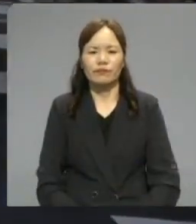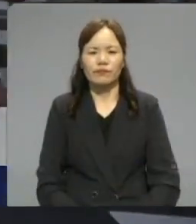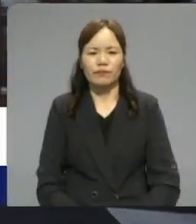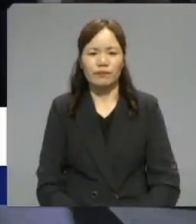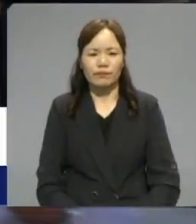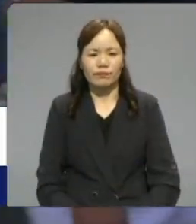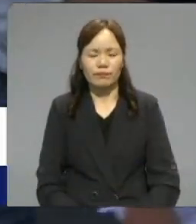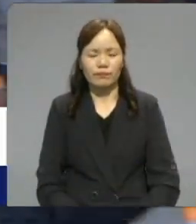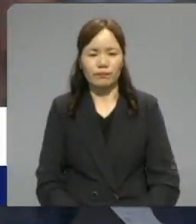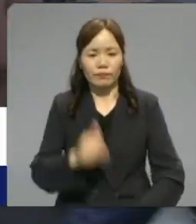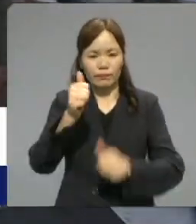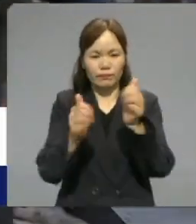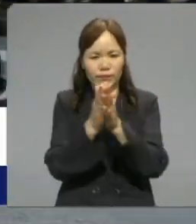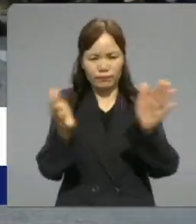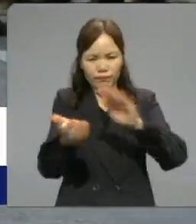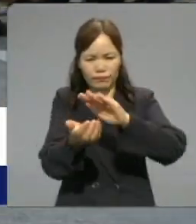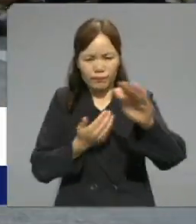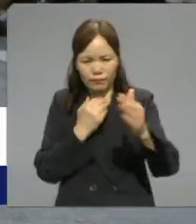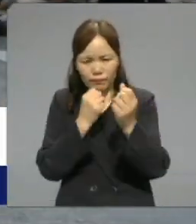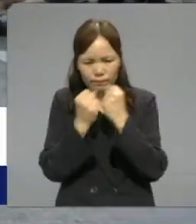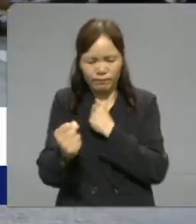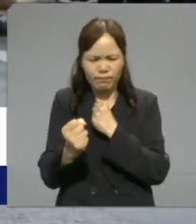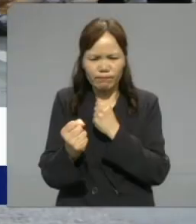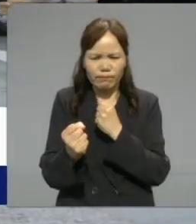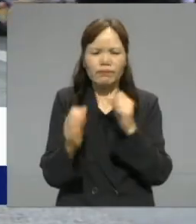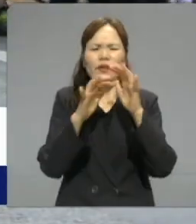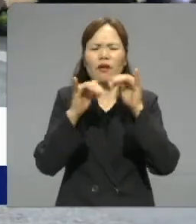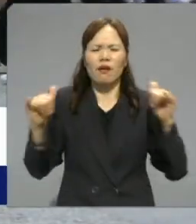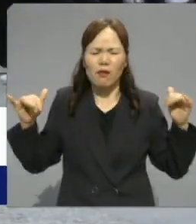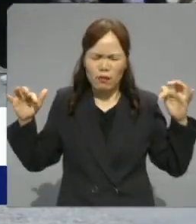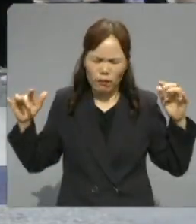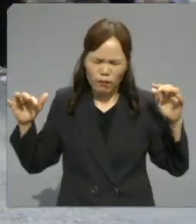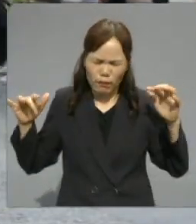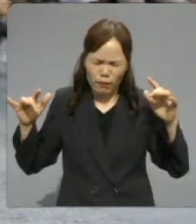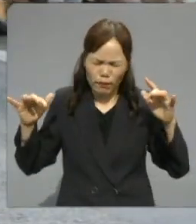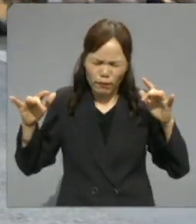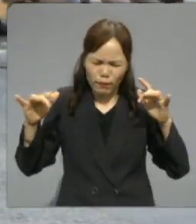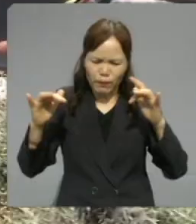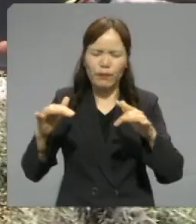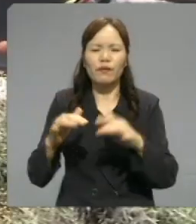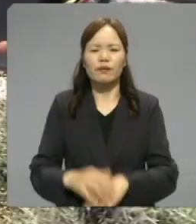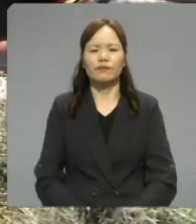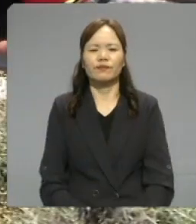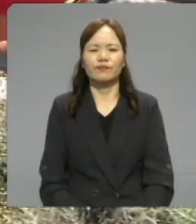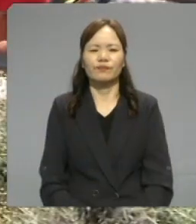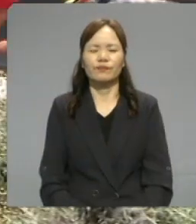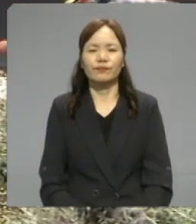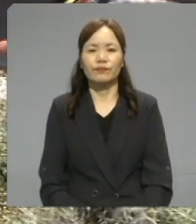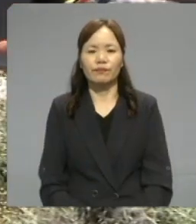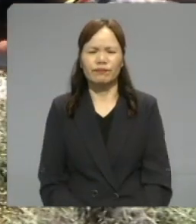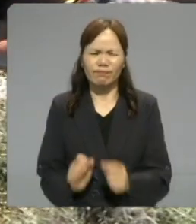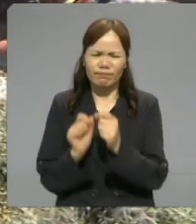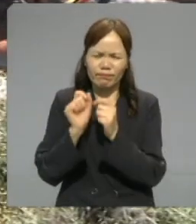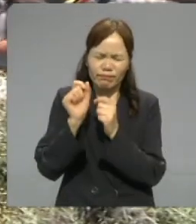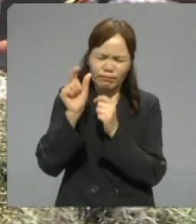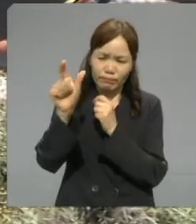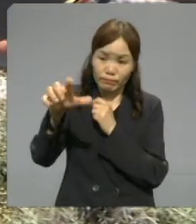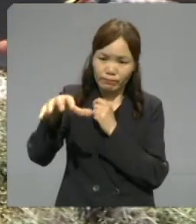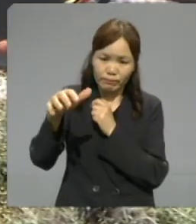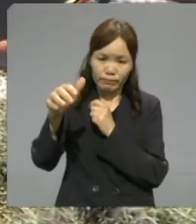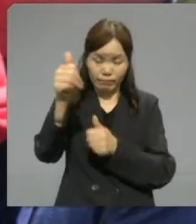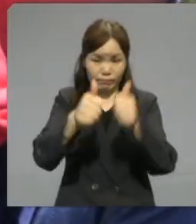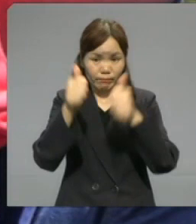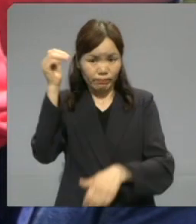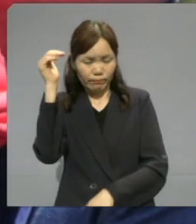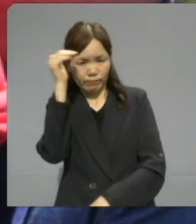F1 경기 시작 전인데도 구름 인파가 경기장 인근으로 몰렸습니다. 멀리서라도 레이싱을